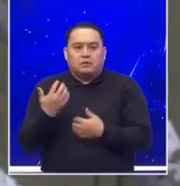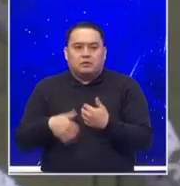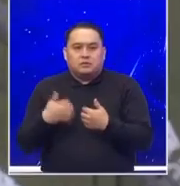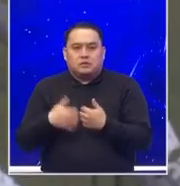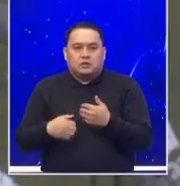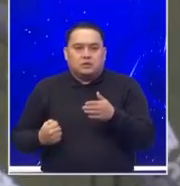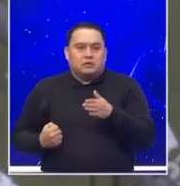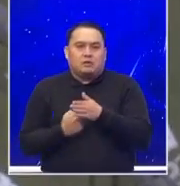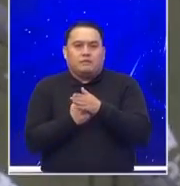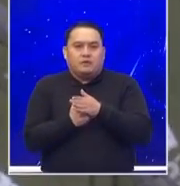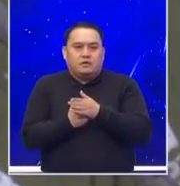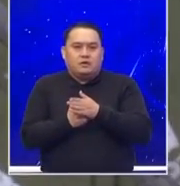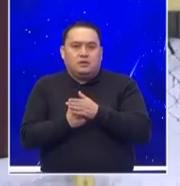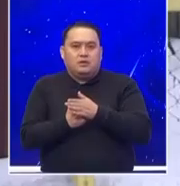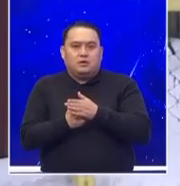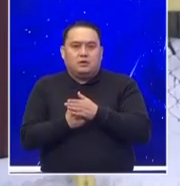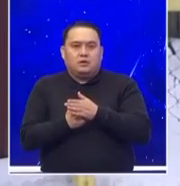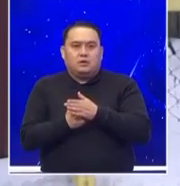давление дейміз, шыққан